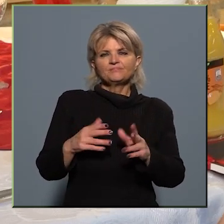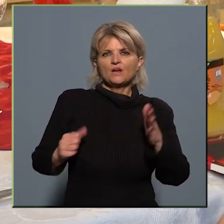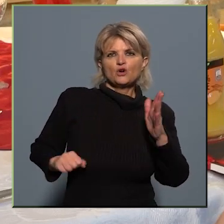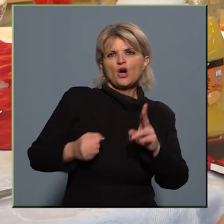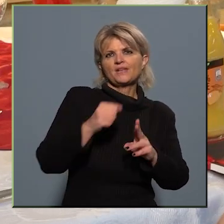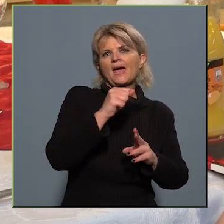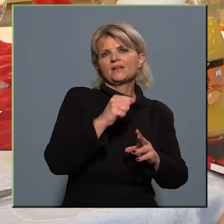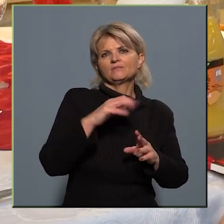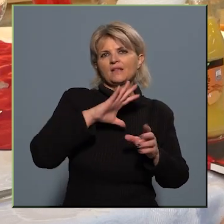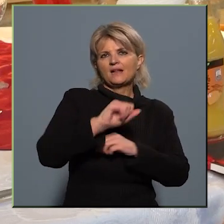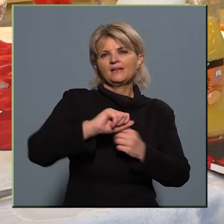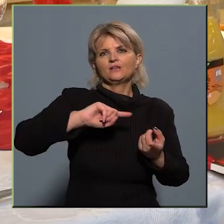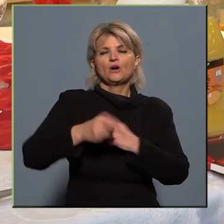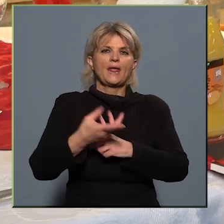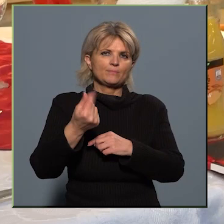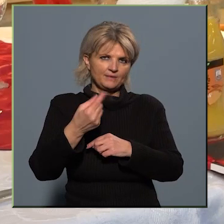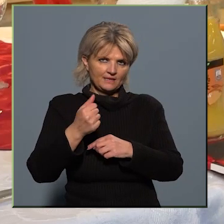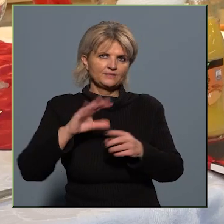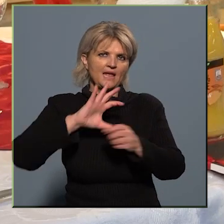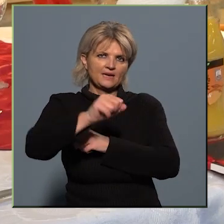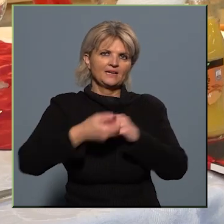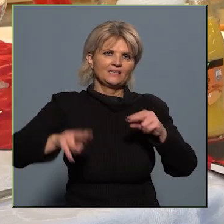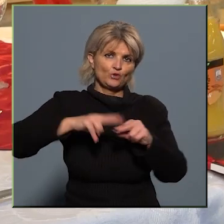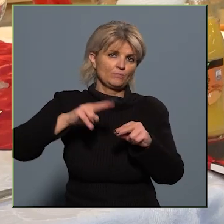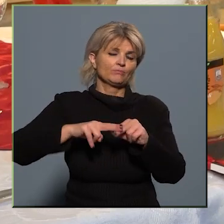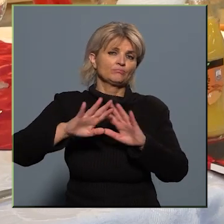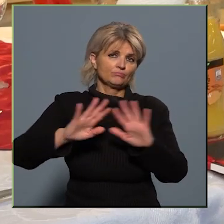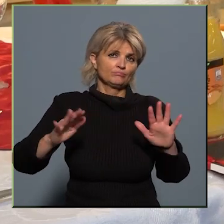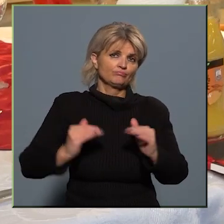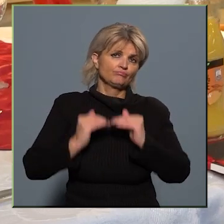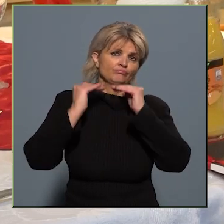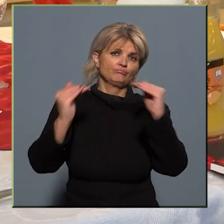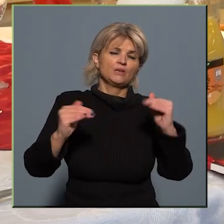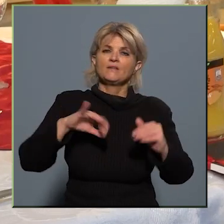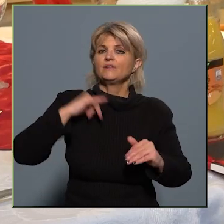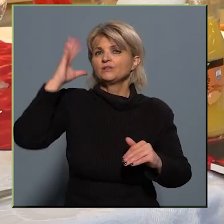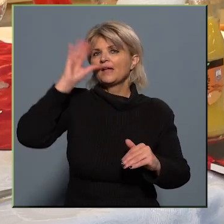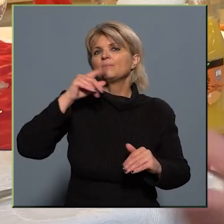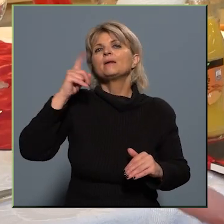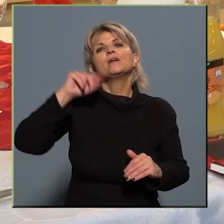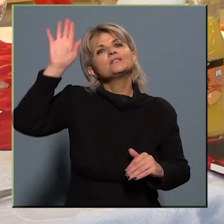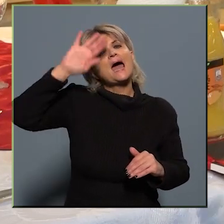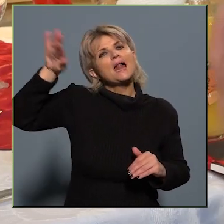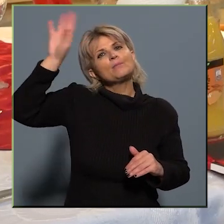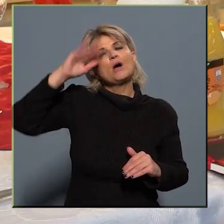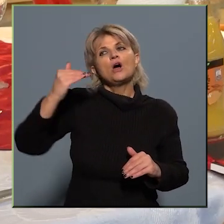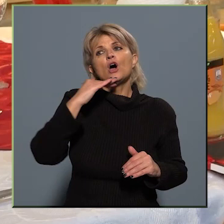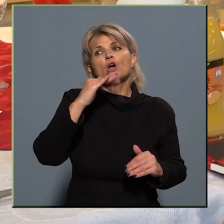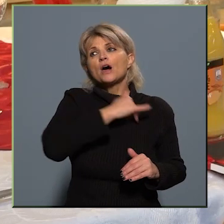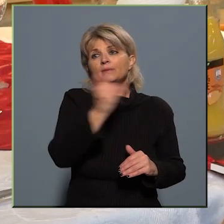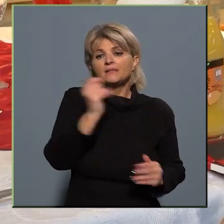karrierben elérni, hanem pénzben, mert ugye hát egy fiatal embernek mi az álma, hogy megvásároljon